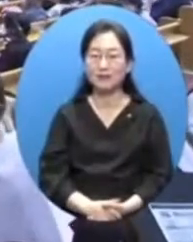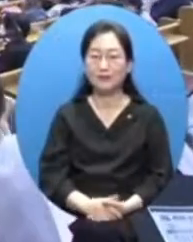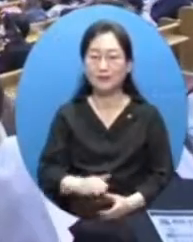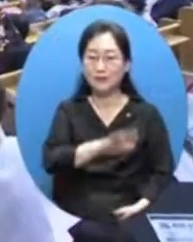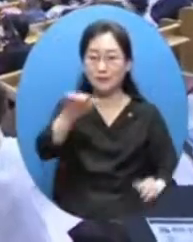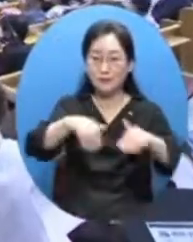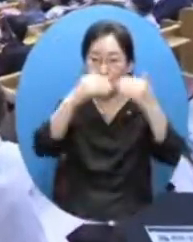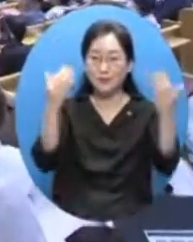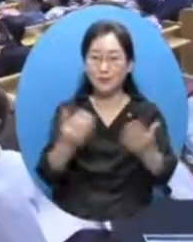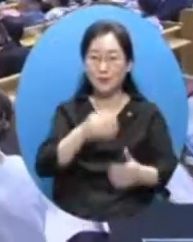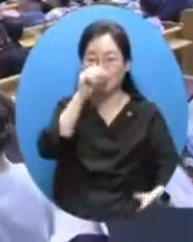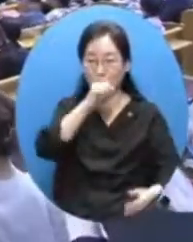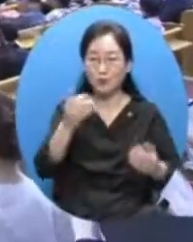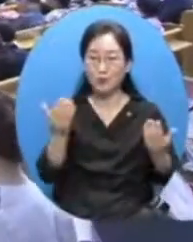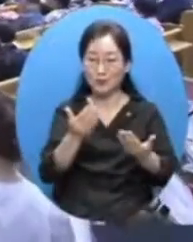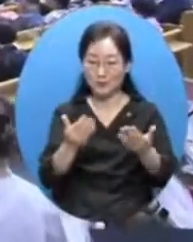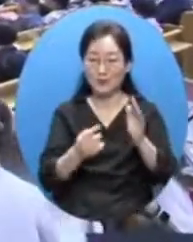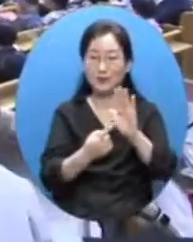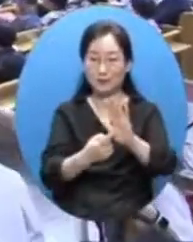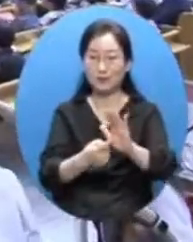우리 모두에게 좋은 일이 일어납니다.